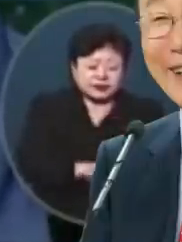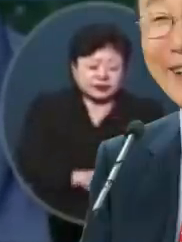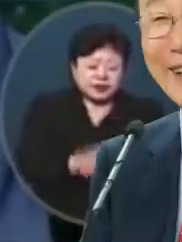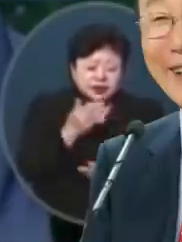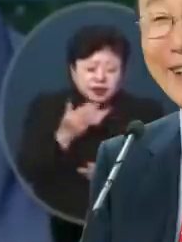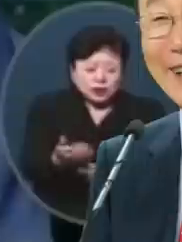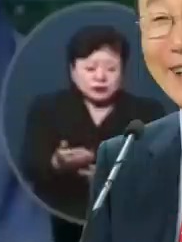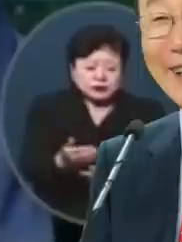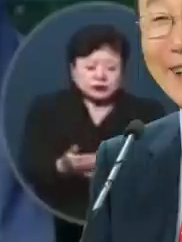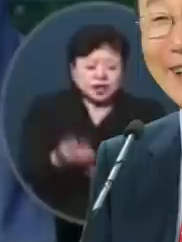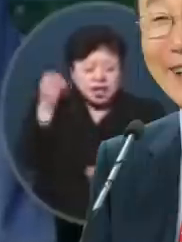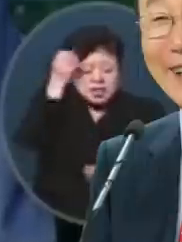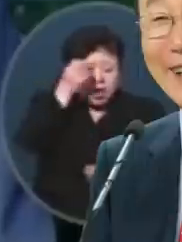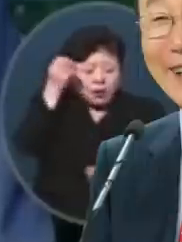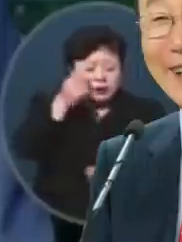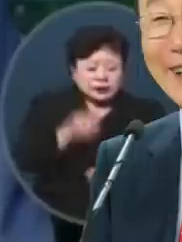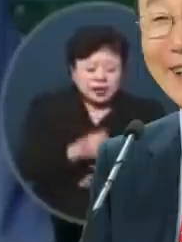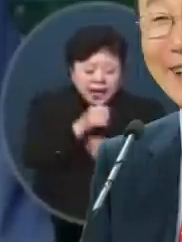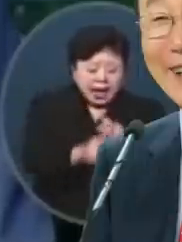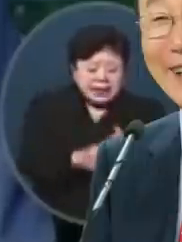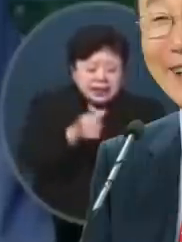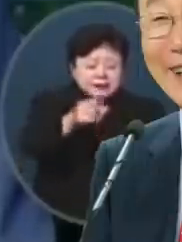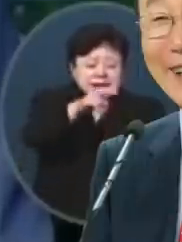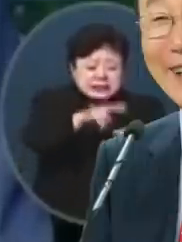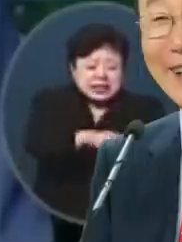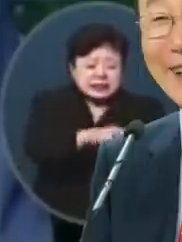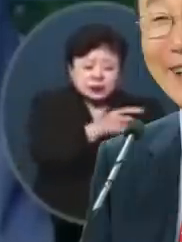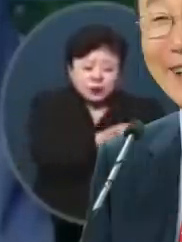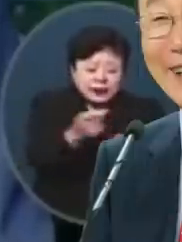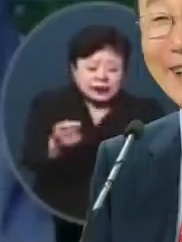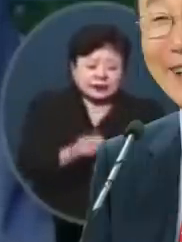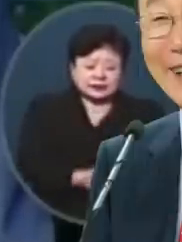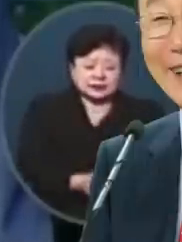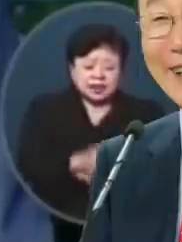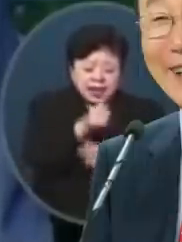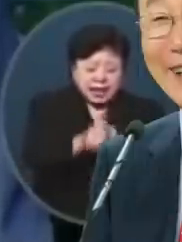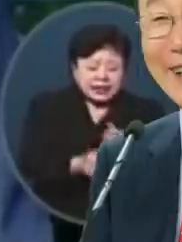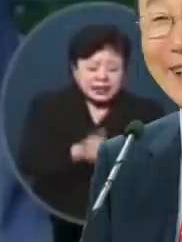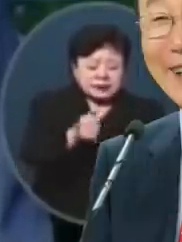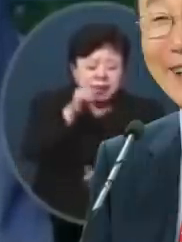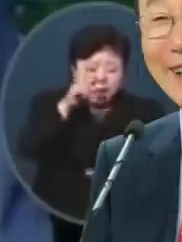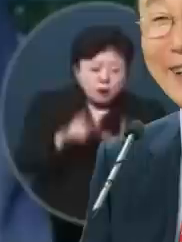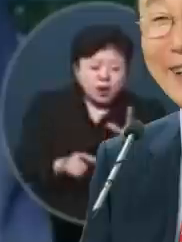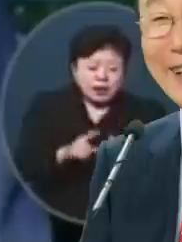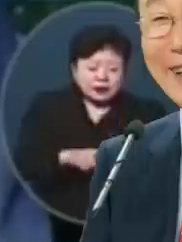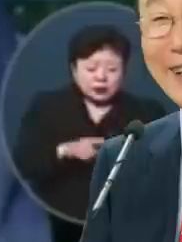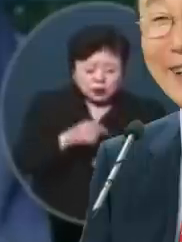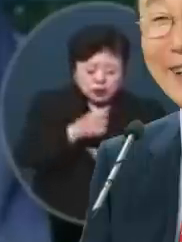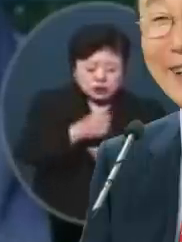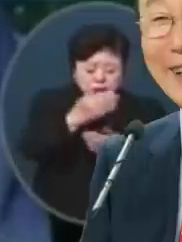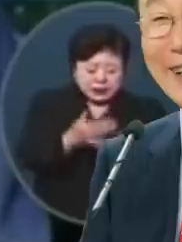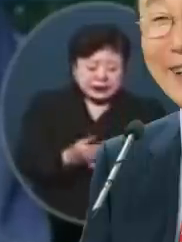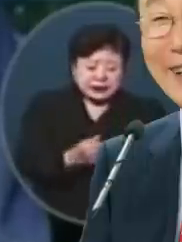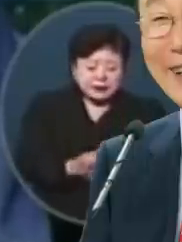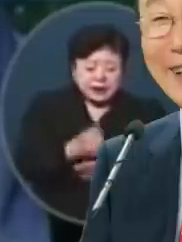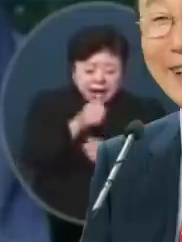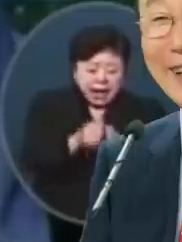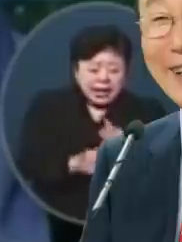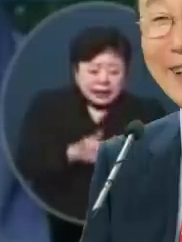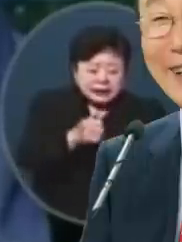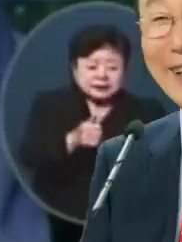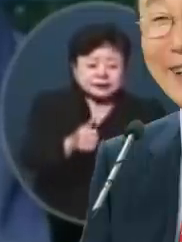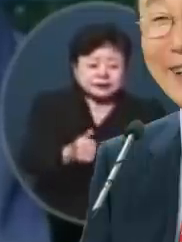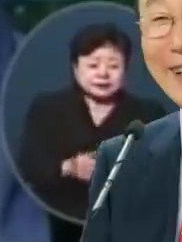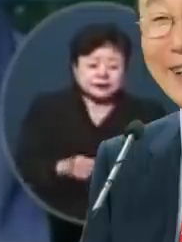여러분의 영혼은 하나님의 자녀인 것입니다. 하나님의 형상과 모양대로 지음받았기 때문에 하나님이 우리를